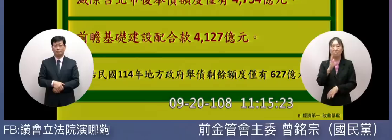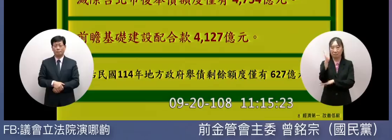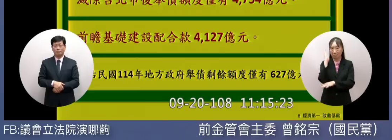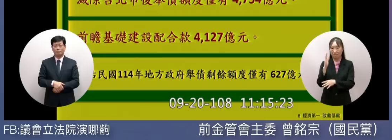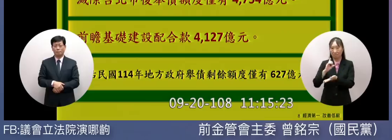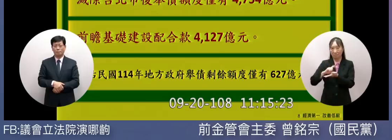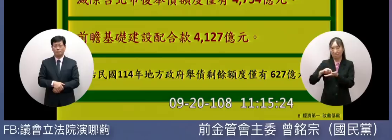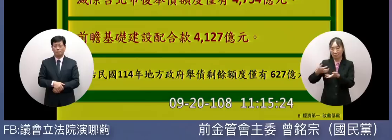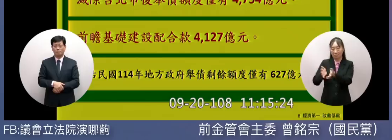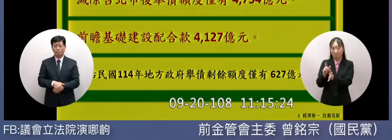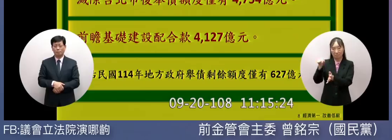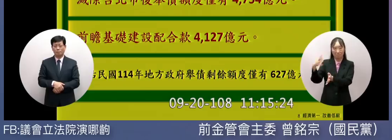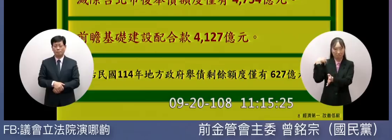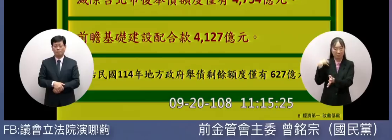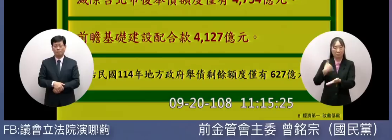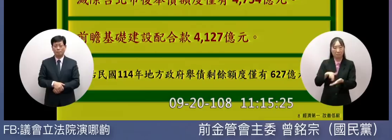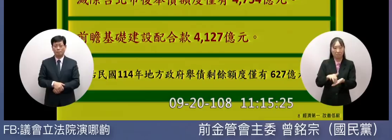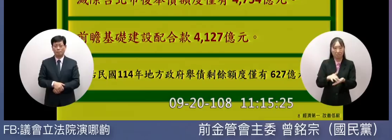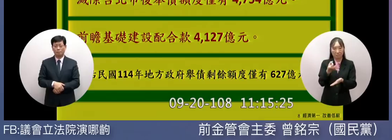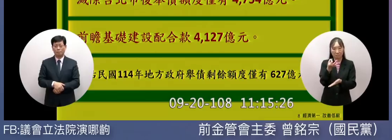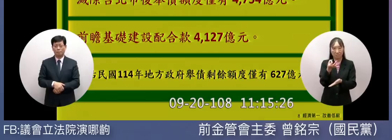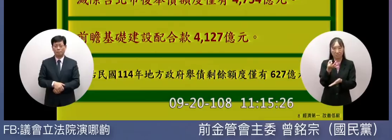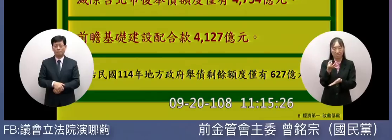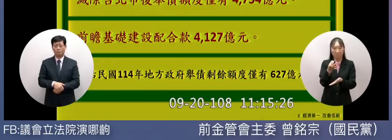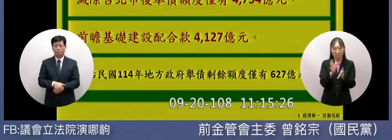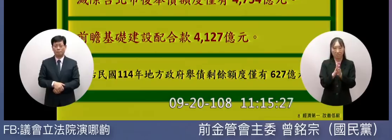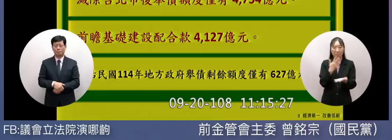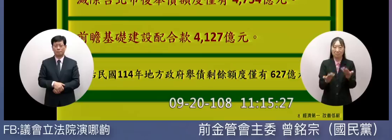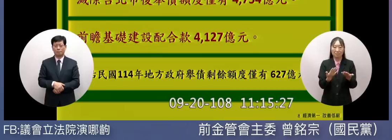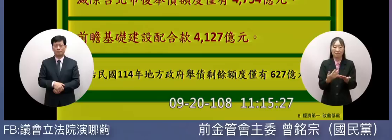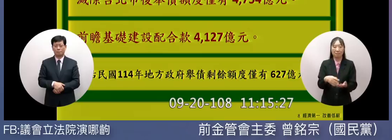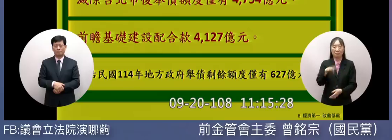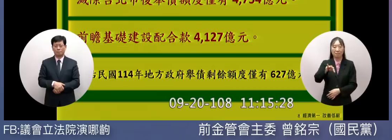部审计过的，高达